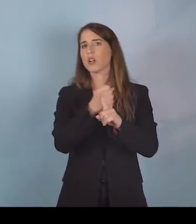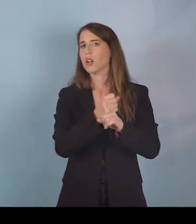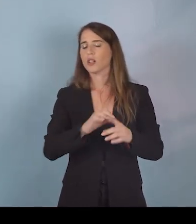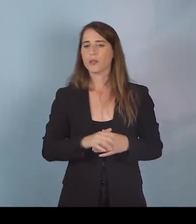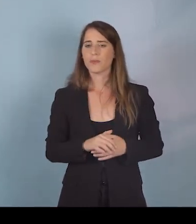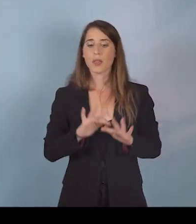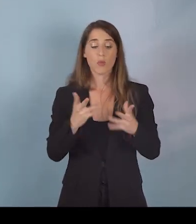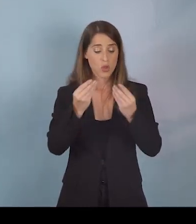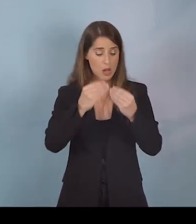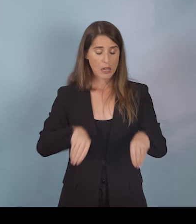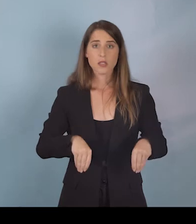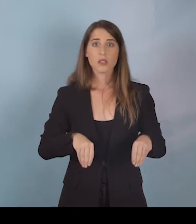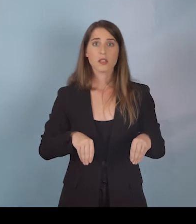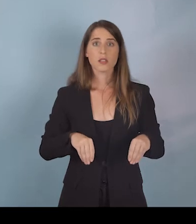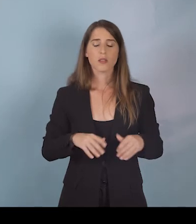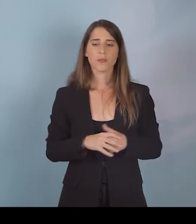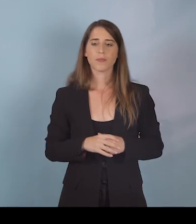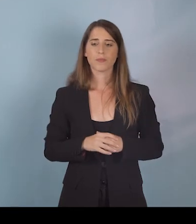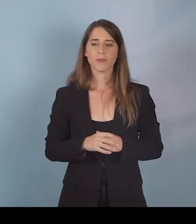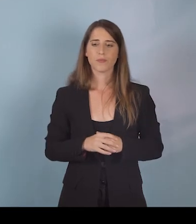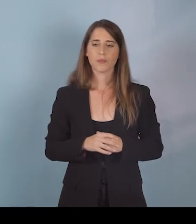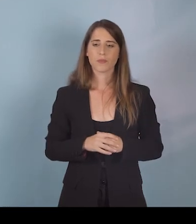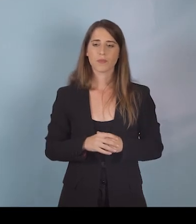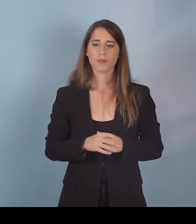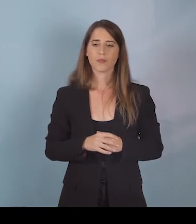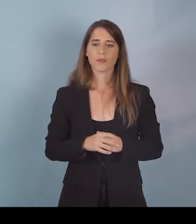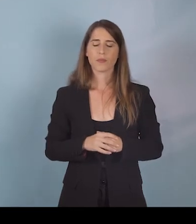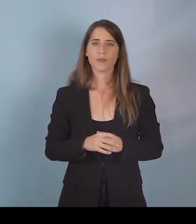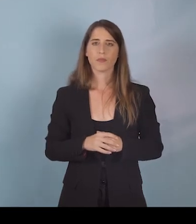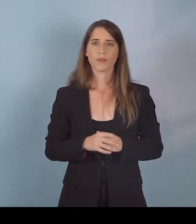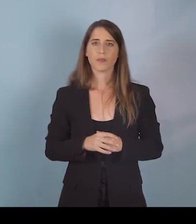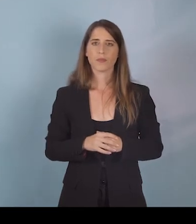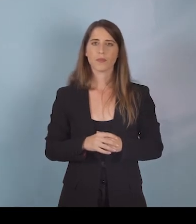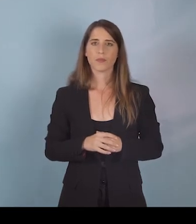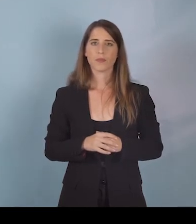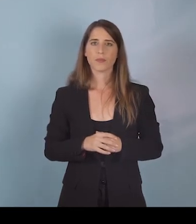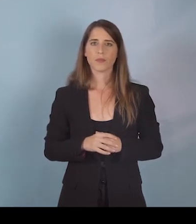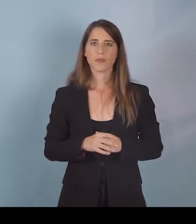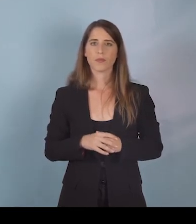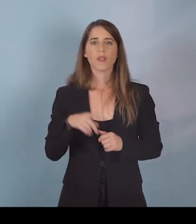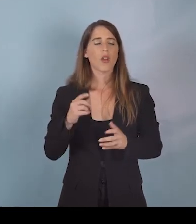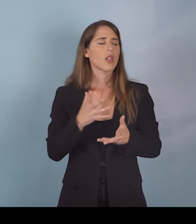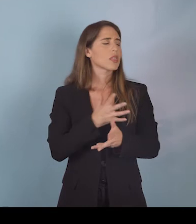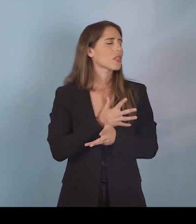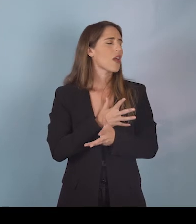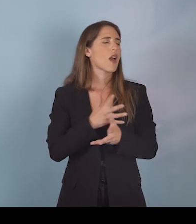bullying και πώς θεωρείς ότι αυτό θα μπορούσε να λυθεί. Δηλαδή...